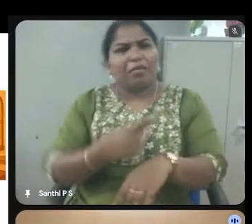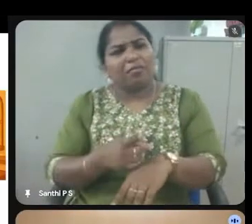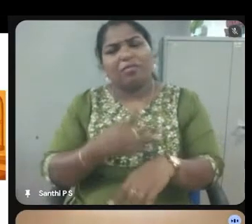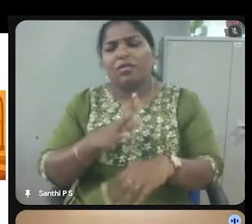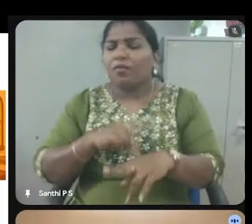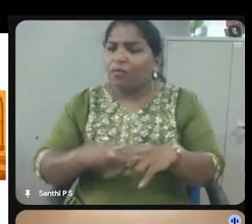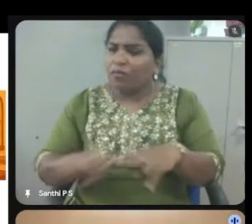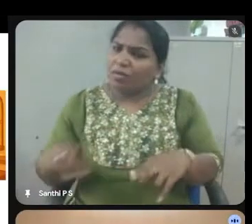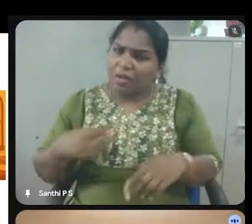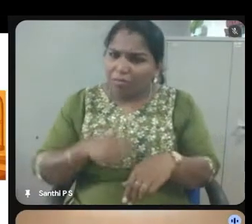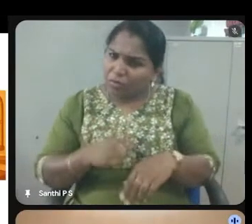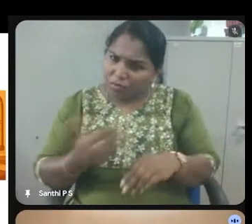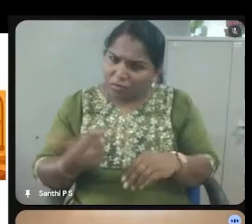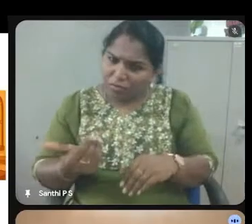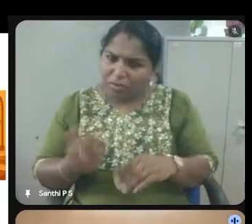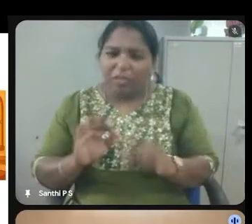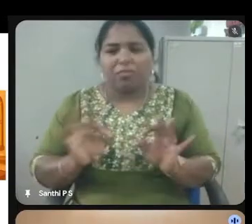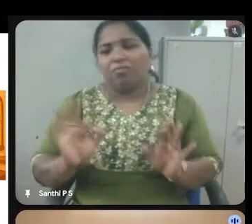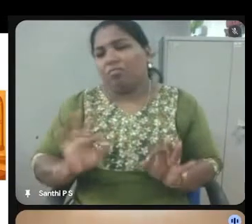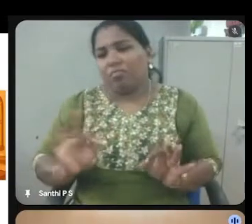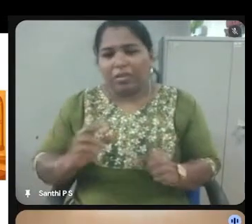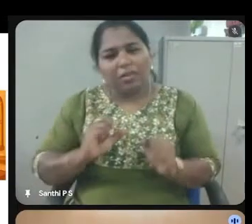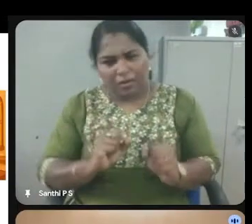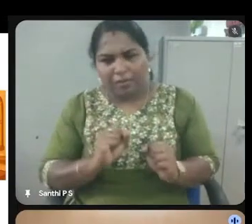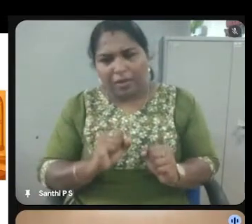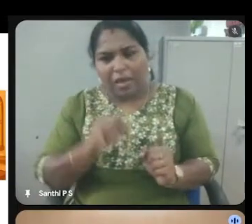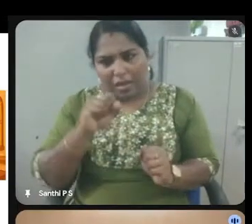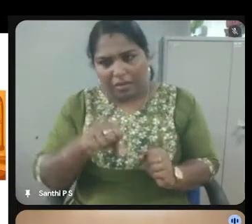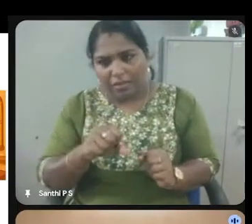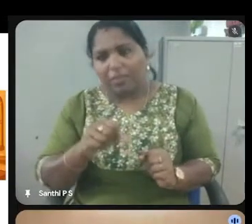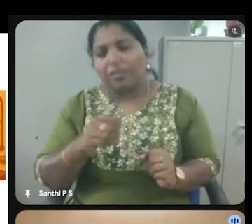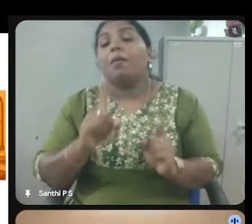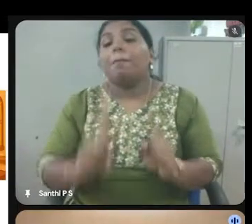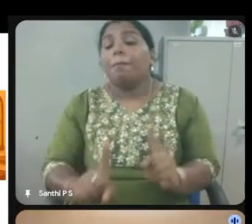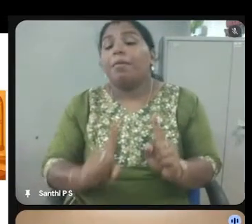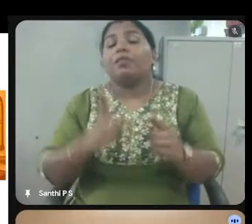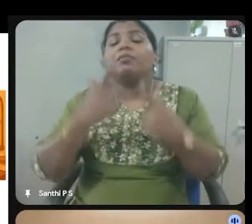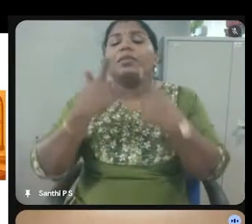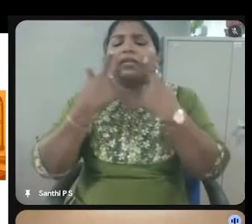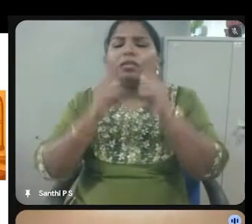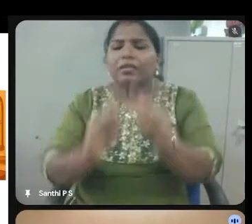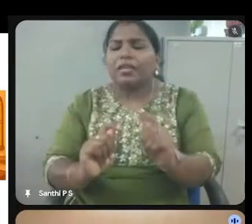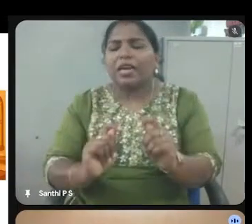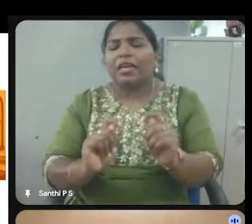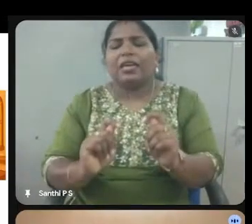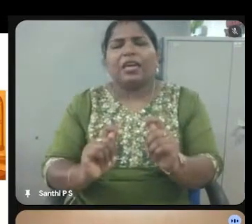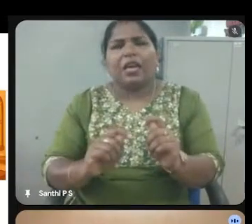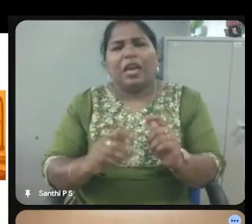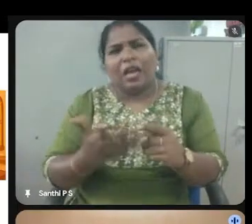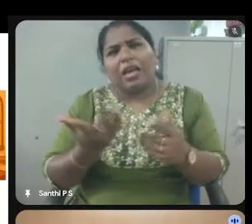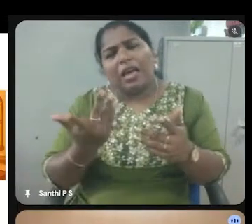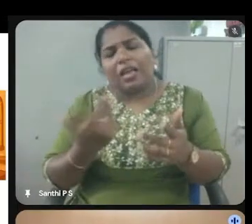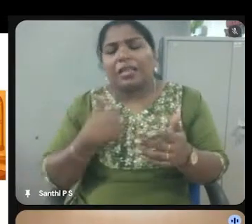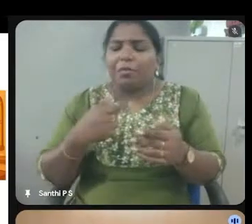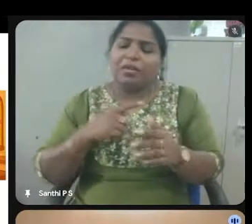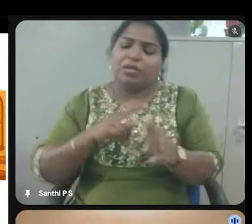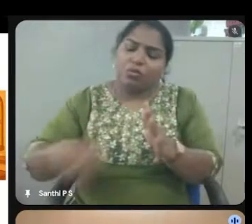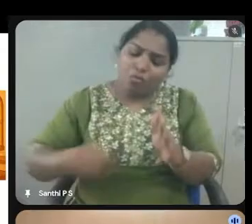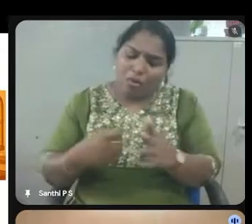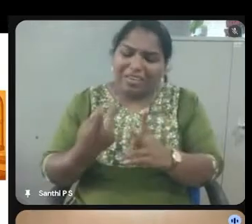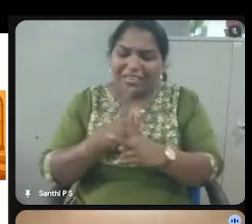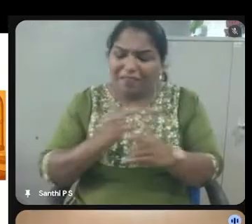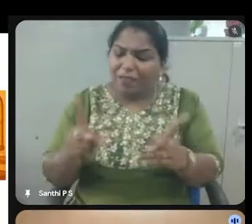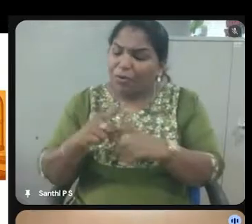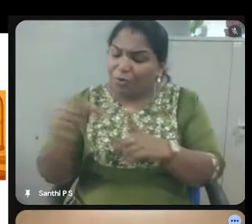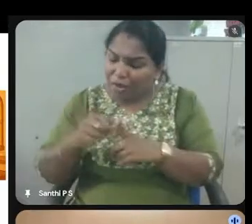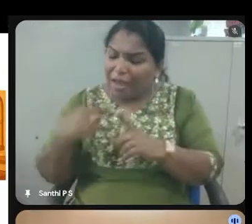ഫാമിലി സിസ്റ്റത്തിന് പറ്റിയെന്ന് വരില്ല. അപ്പം അതുകൊണ്ട് തന്നെ എപ്പോഴും അതിനുവേണ്ടി പ്രത്യേക സമയം കണ്ടെത്തണം എന്നല്ല ഞാൻ പറഞ്ഞത്. പക്ഷെ ഇപ്പം കുട്ടി വളർന്നിരിക്കുന്ന